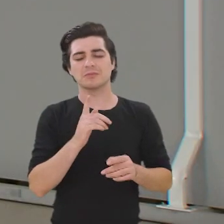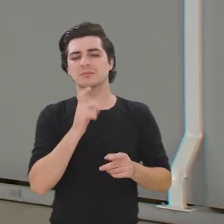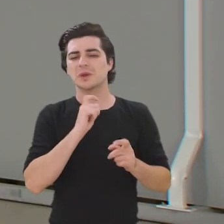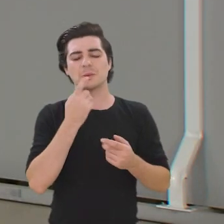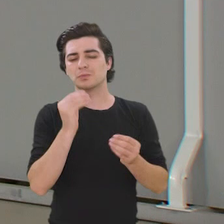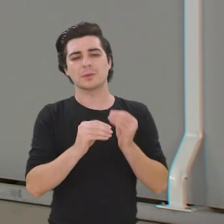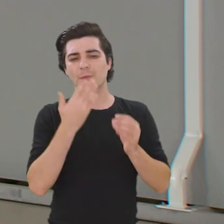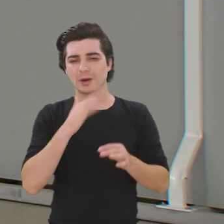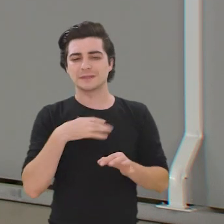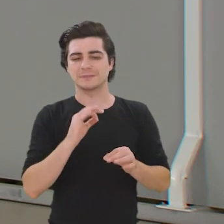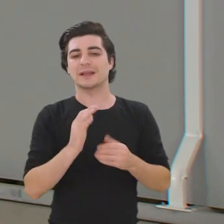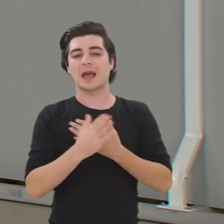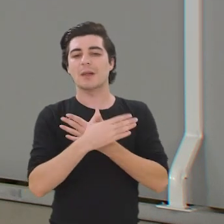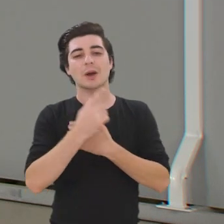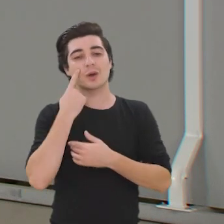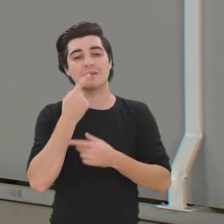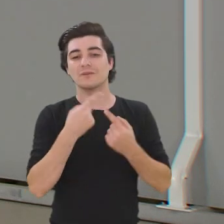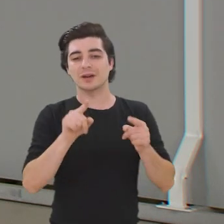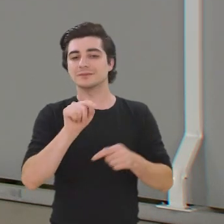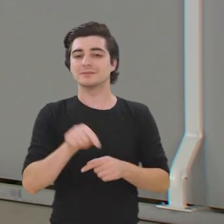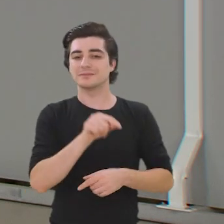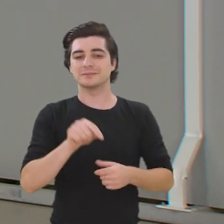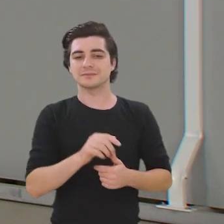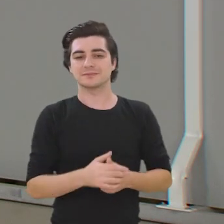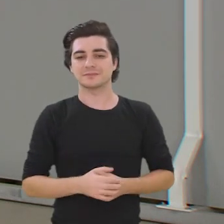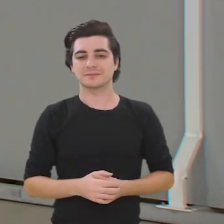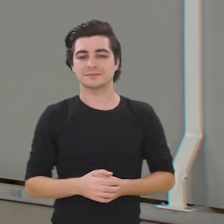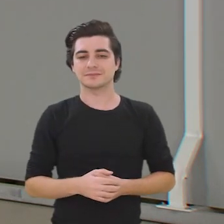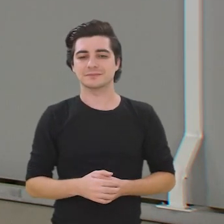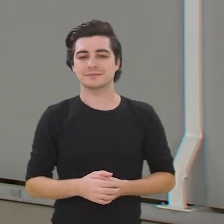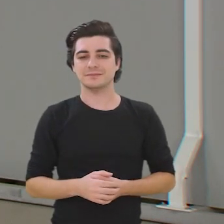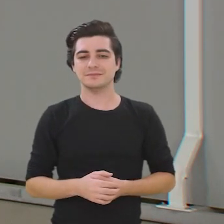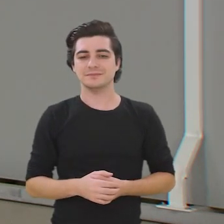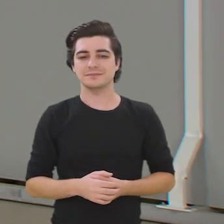Devam edebilirsin. Kelebeklerden de farklı olanı işaretle.